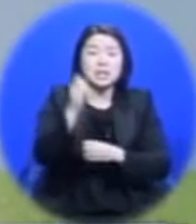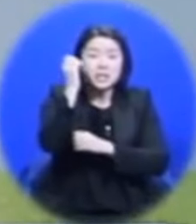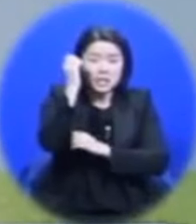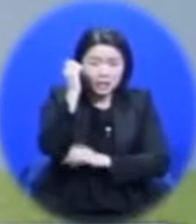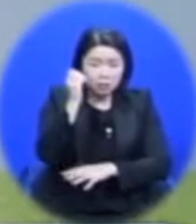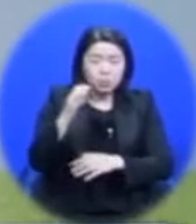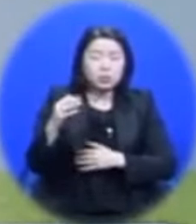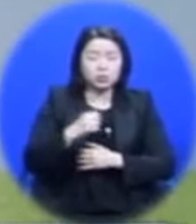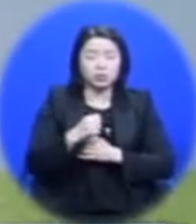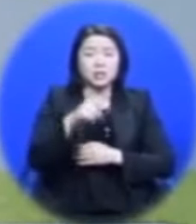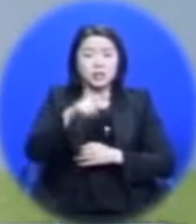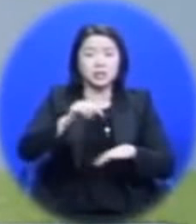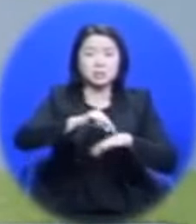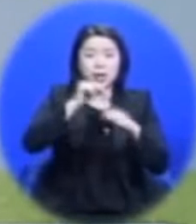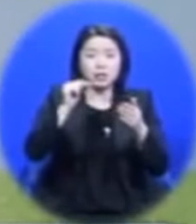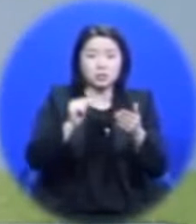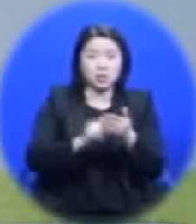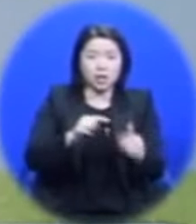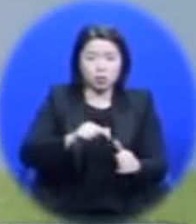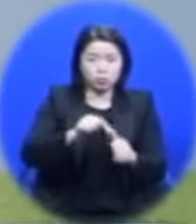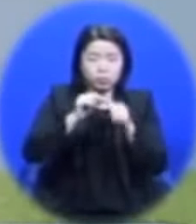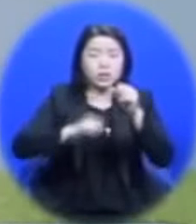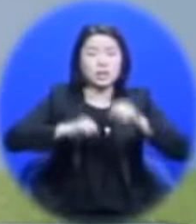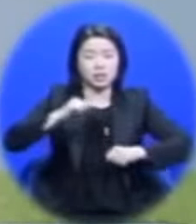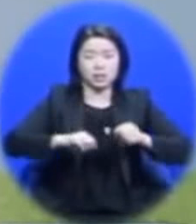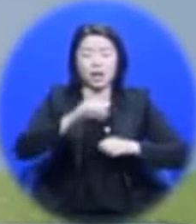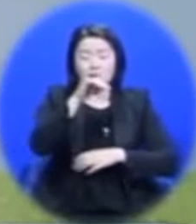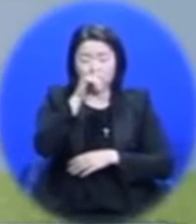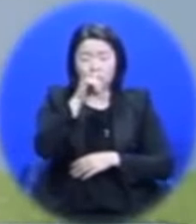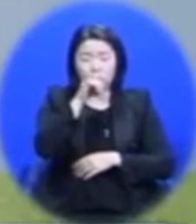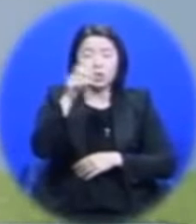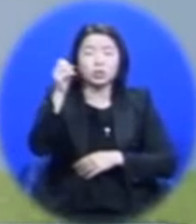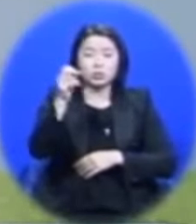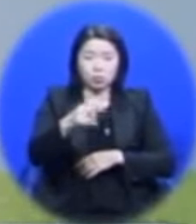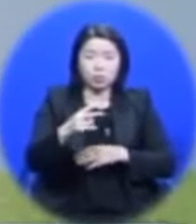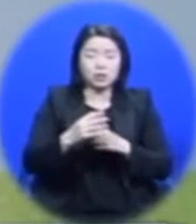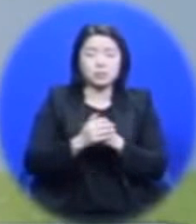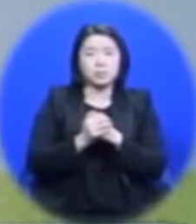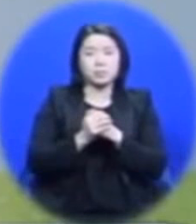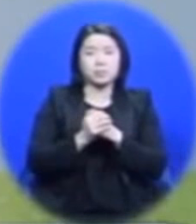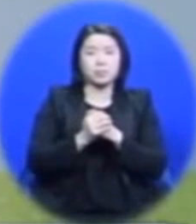기본으로는 그 마음에 구원의 역사가 있고 그리고